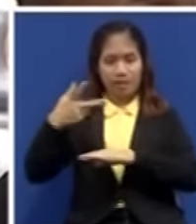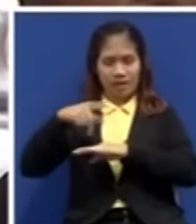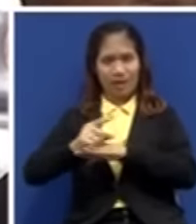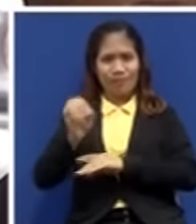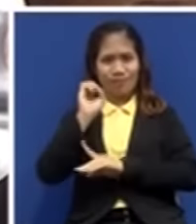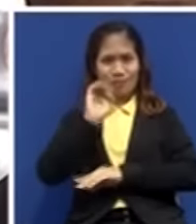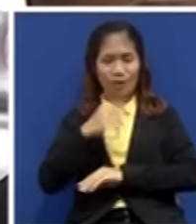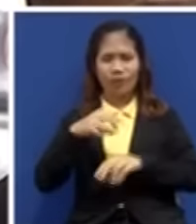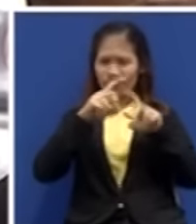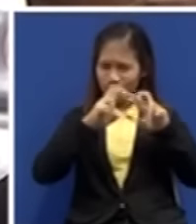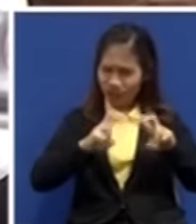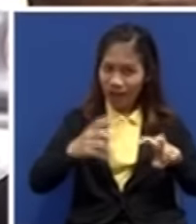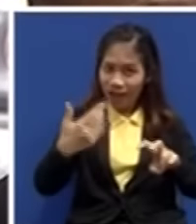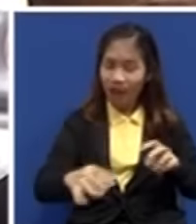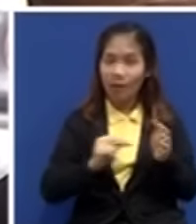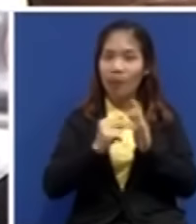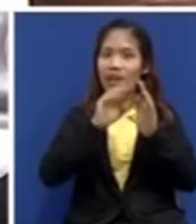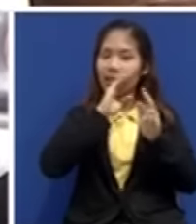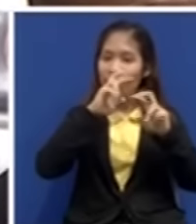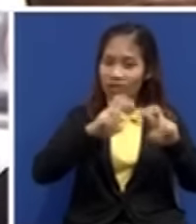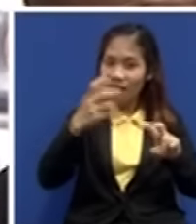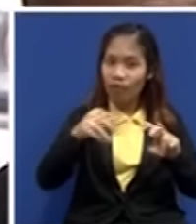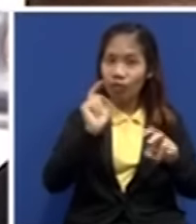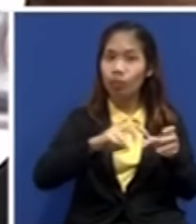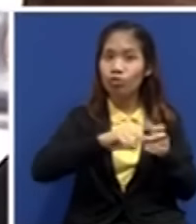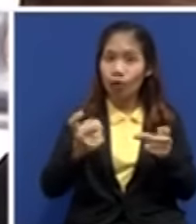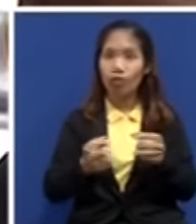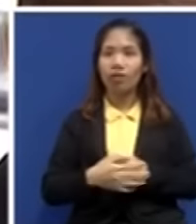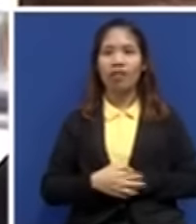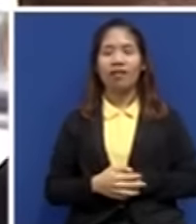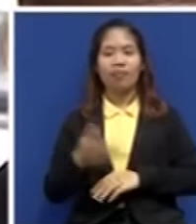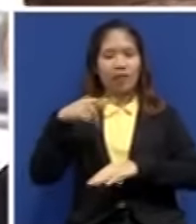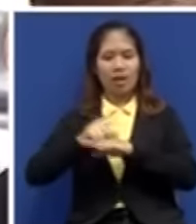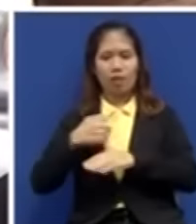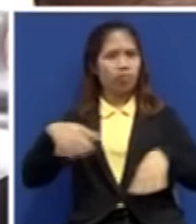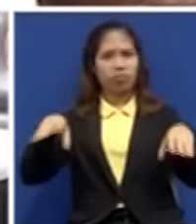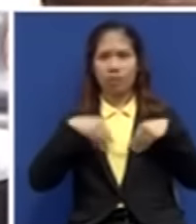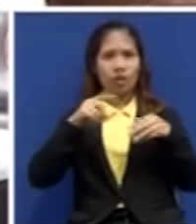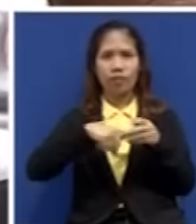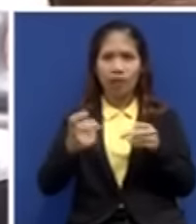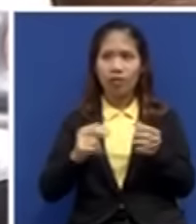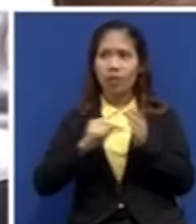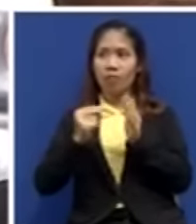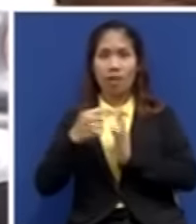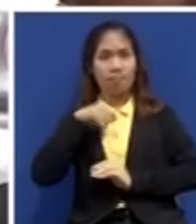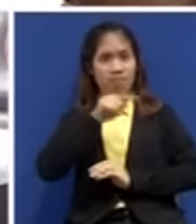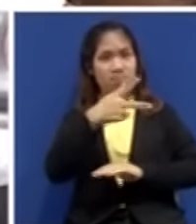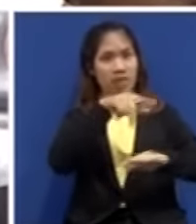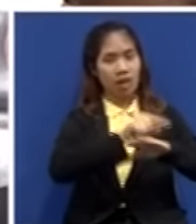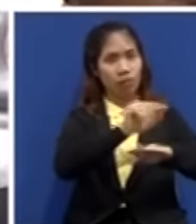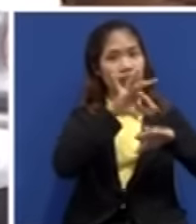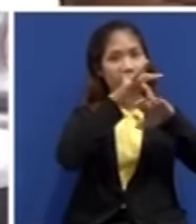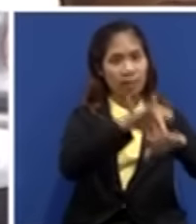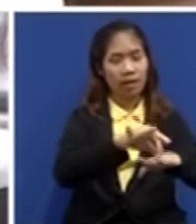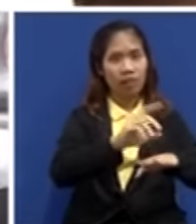ครับ วินิจฉัยก็ต้องถอนครับท่านนะครับ เขาไม่ยอมถอนนะครับ ไม่ยอมถอนท่านประธานเป็นประธานไม่ท่านประธานต้องดำรงตำแหน่งหน้า